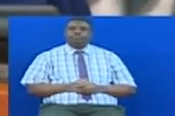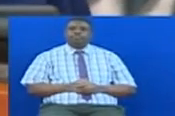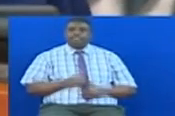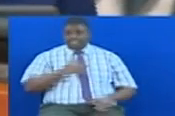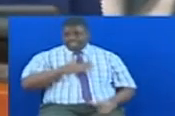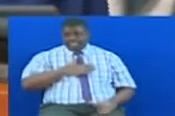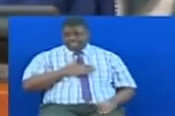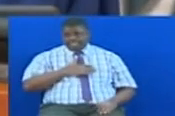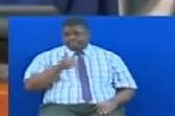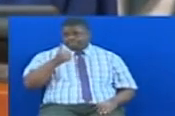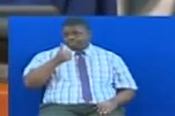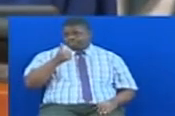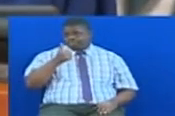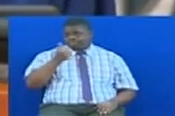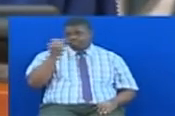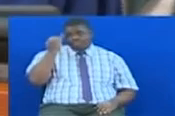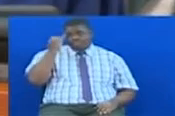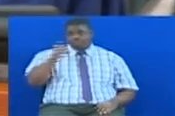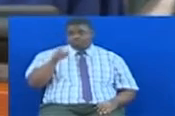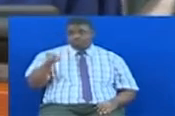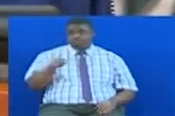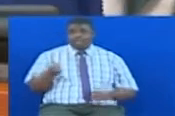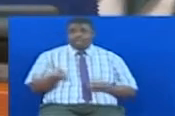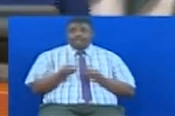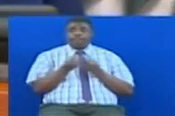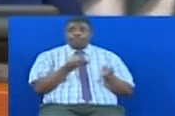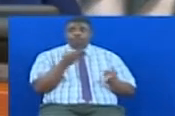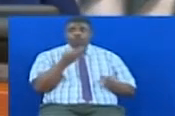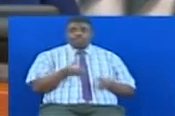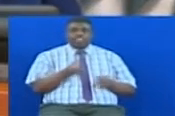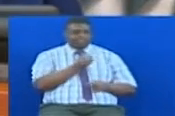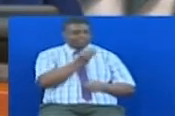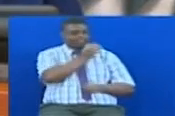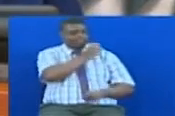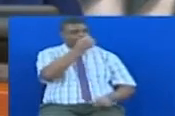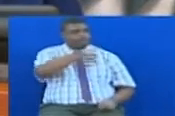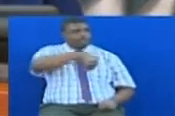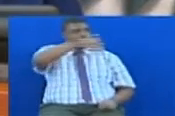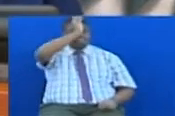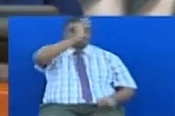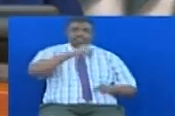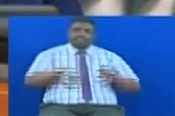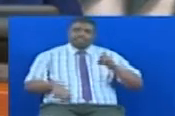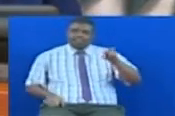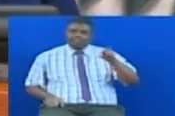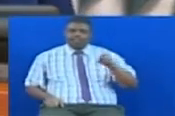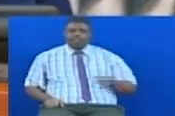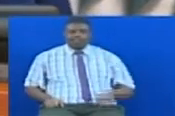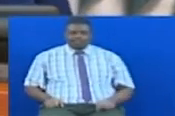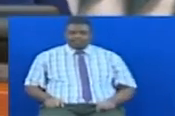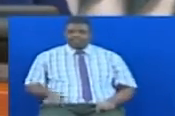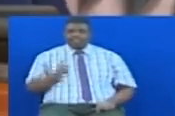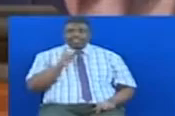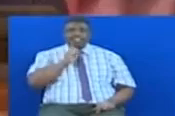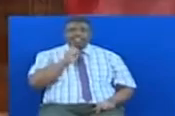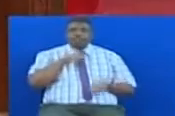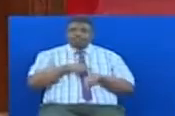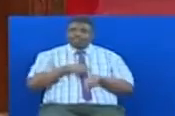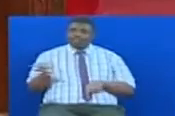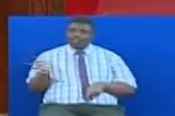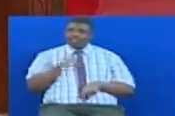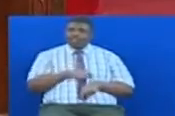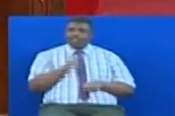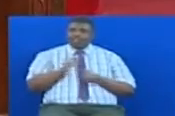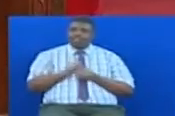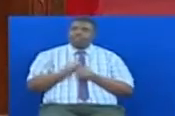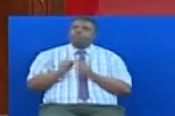Waheshimiwa wabunge, mtagundua kwa nini ametunukiwa cheo cha kuwa profesa. Kila wakati lazima aje na jambo